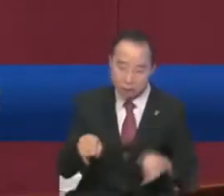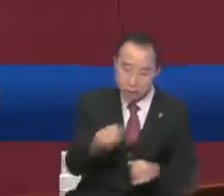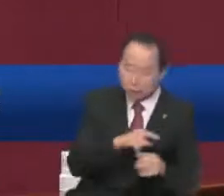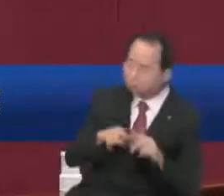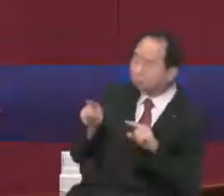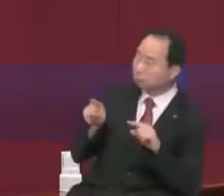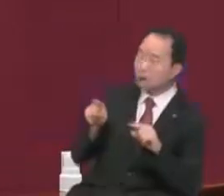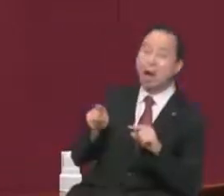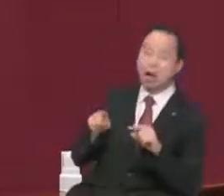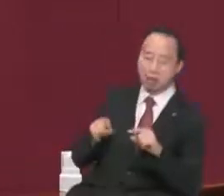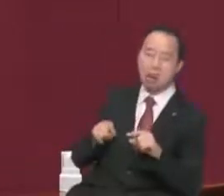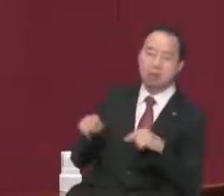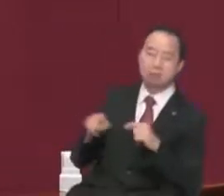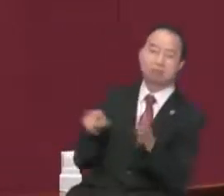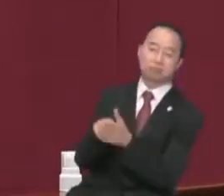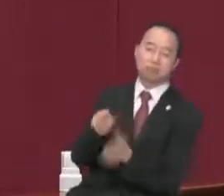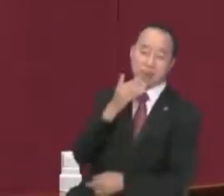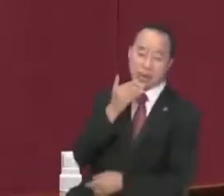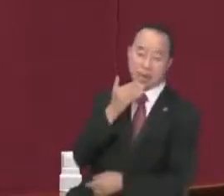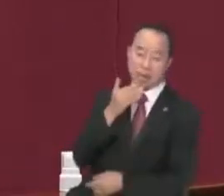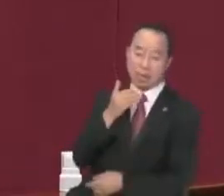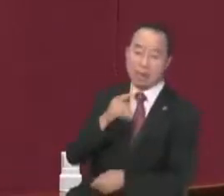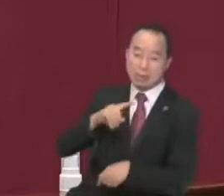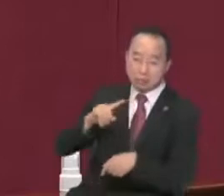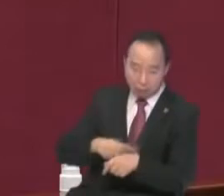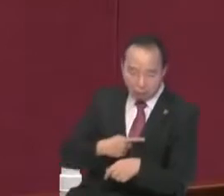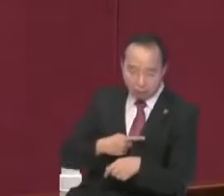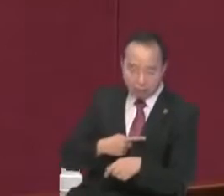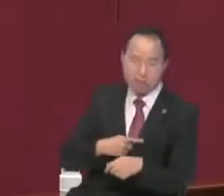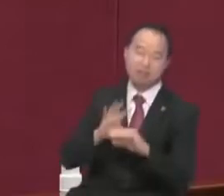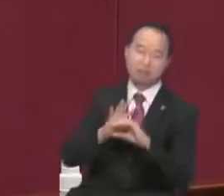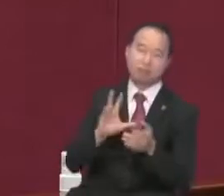있습니다. 그래야 재난을 책임질 수 있습니다.